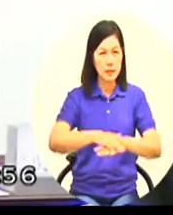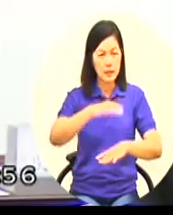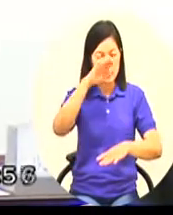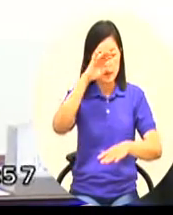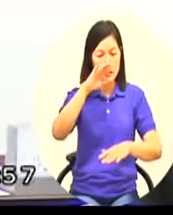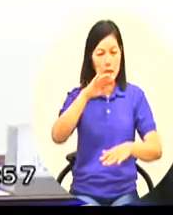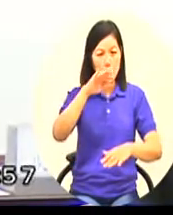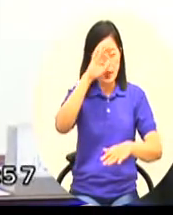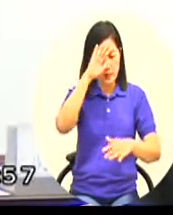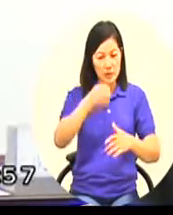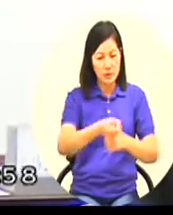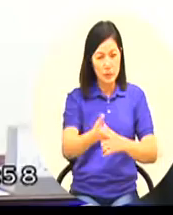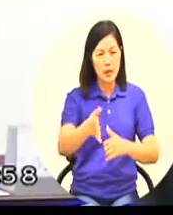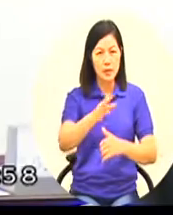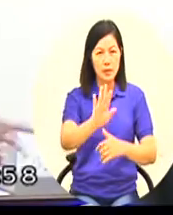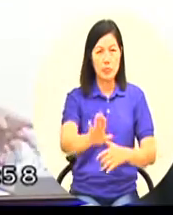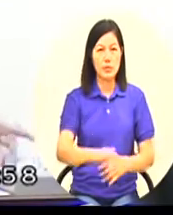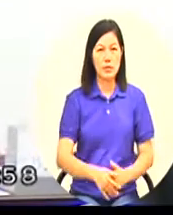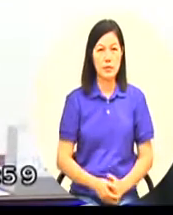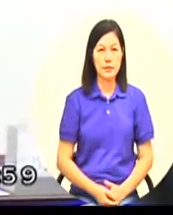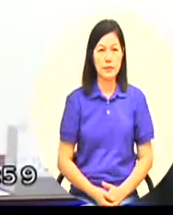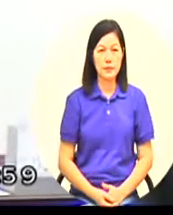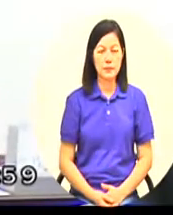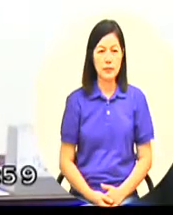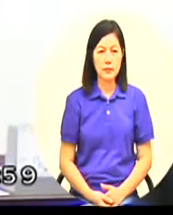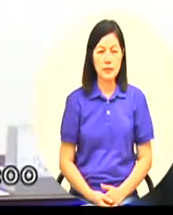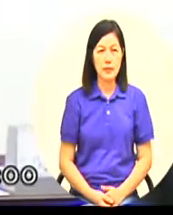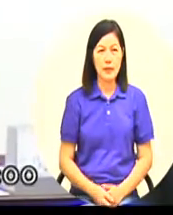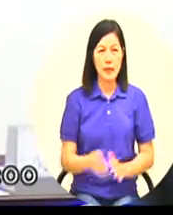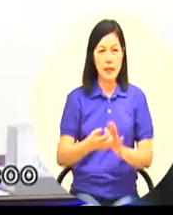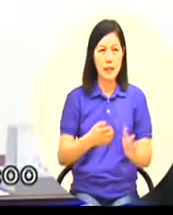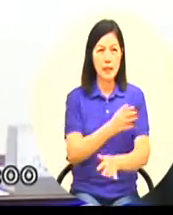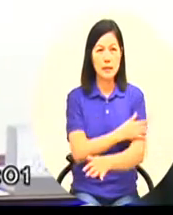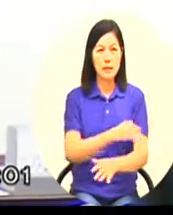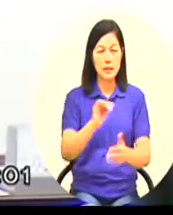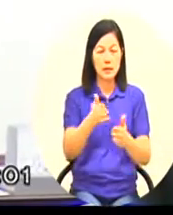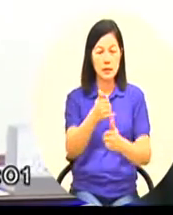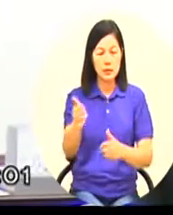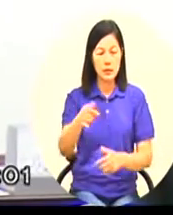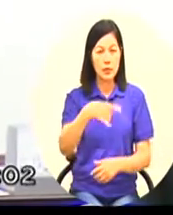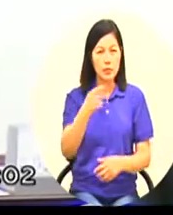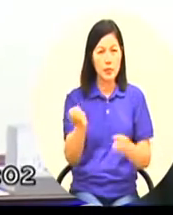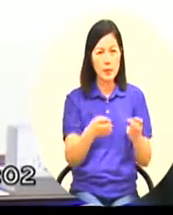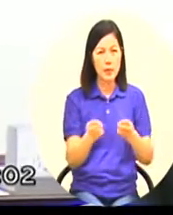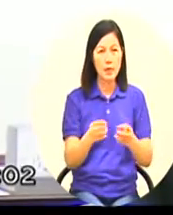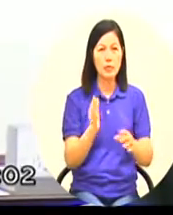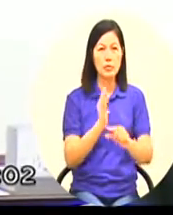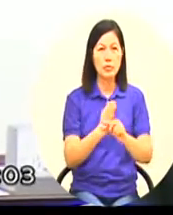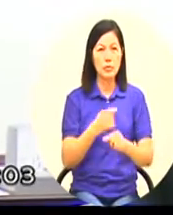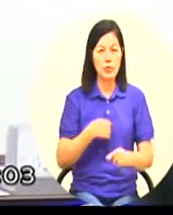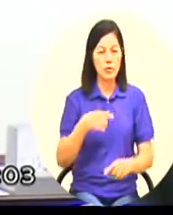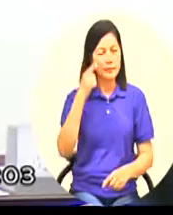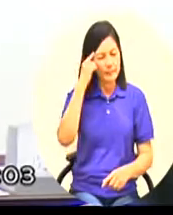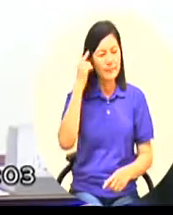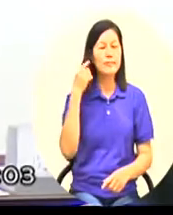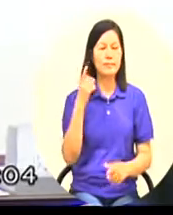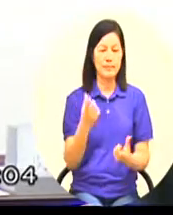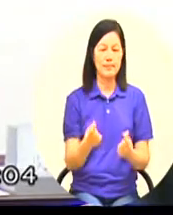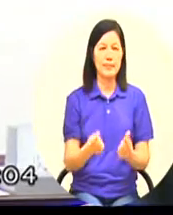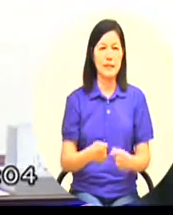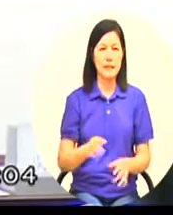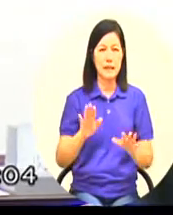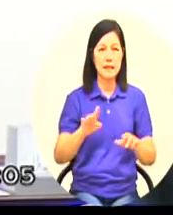局长也有提到登革热。那其实我刚刚跟陈立贞议员哦，我们在聊天，我们都很肯定今年的登革